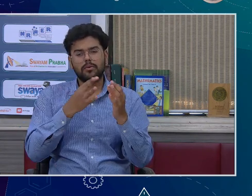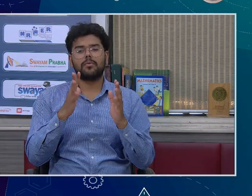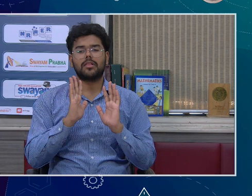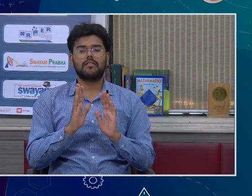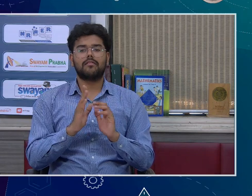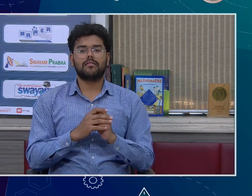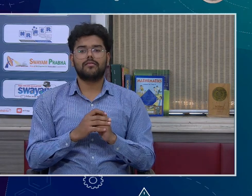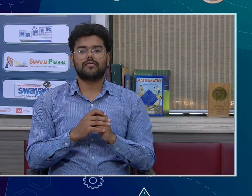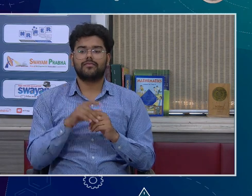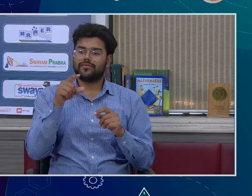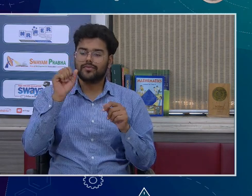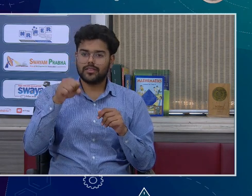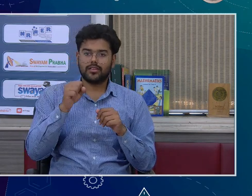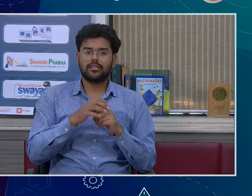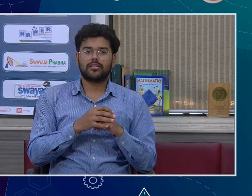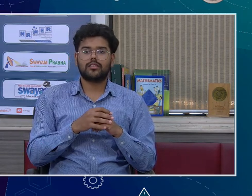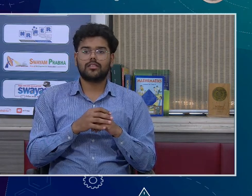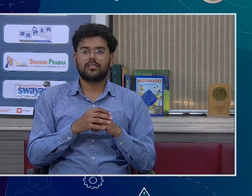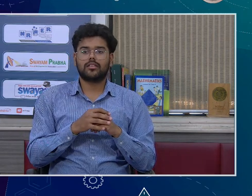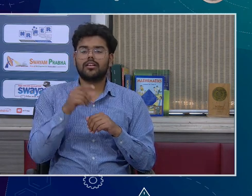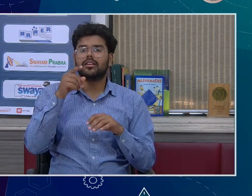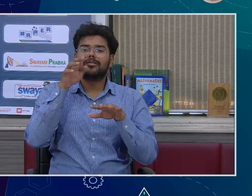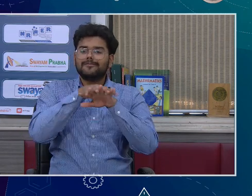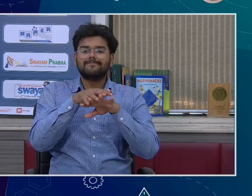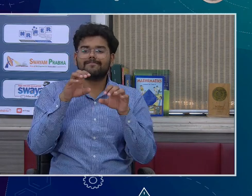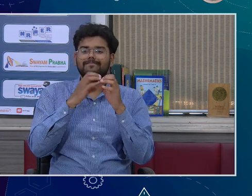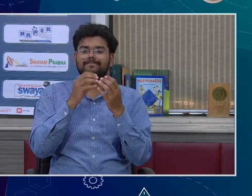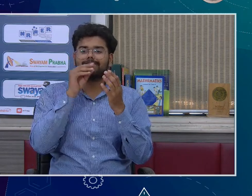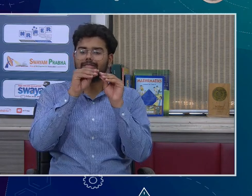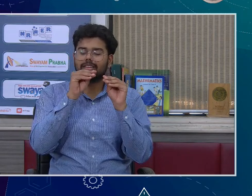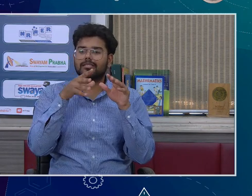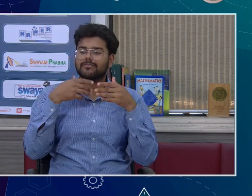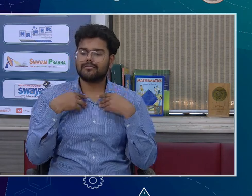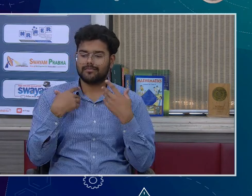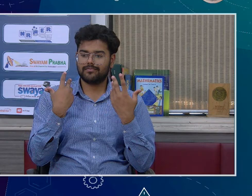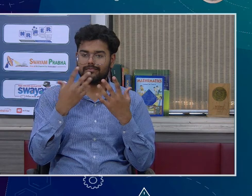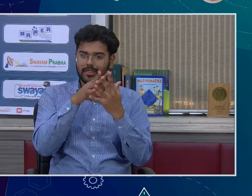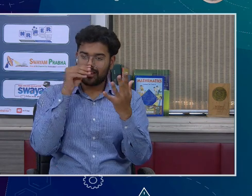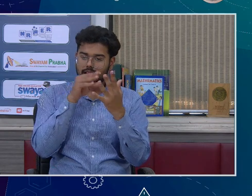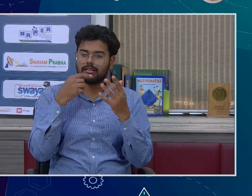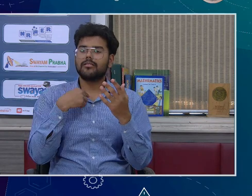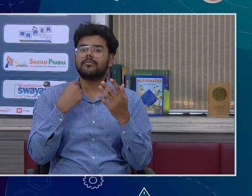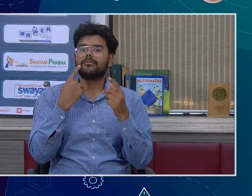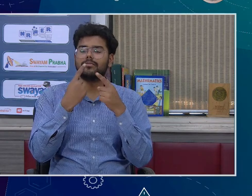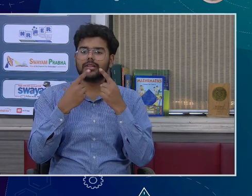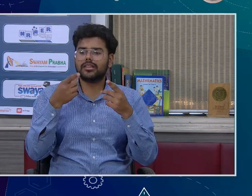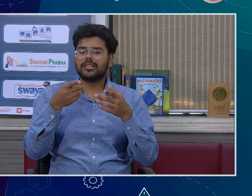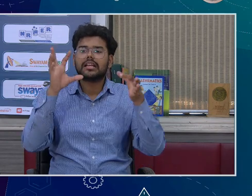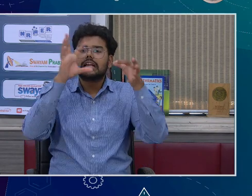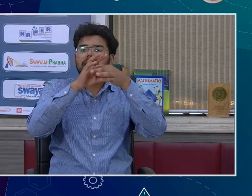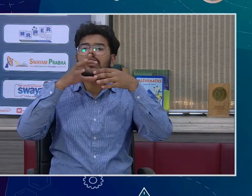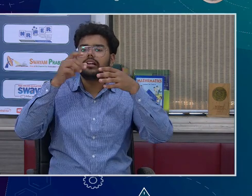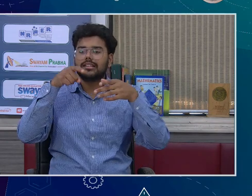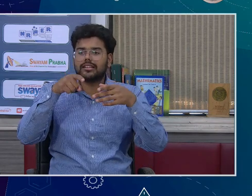एब्सोल्युटली राइट. इंटरडिसिप्लिनरी लर्निंग की यदि हम बात करें, सो हाउ वी कैन रिलेट विद दिस क्लासरूम विद दिस लेसन? Yes, we